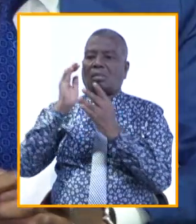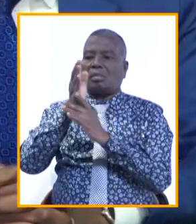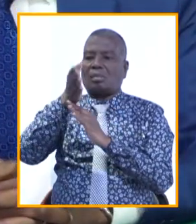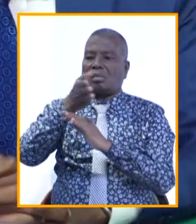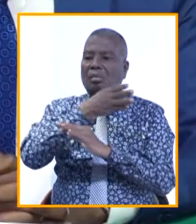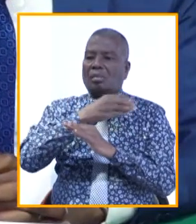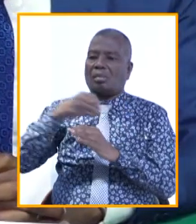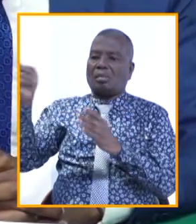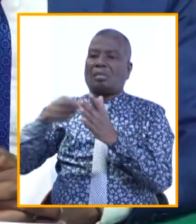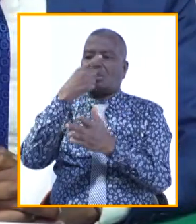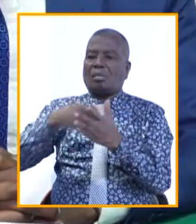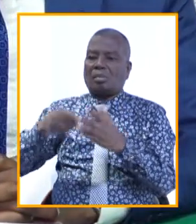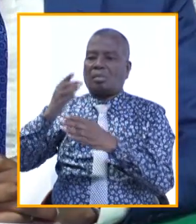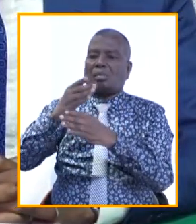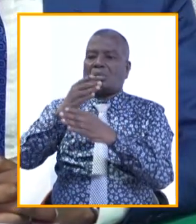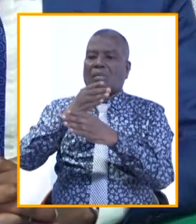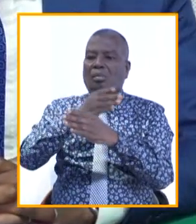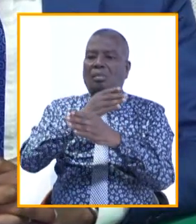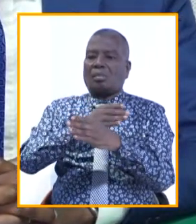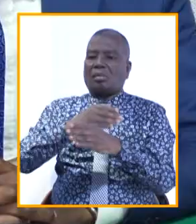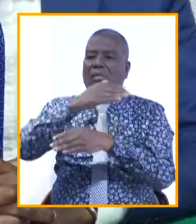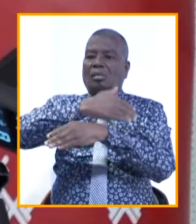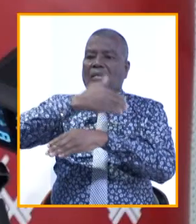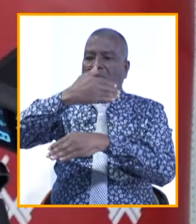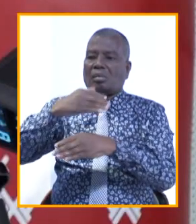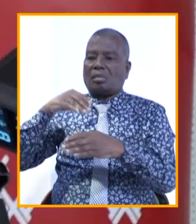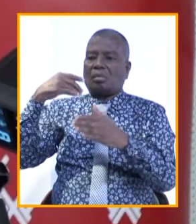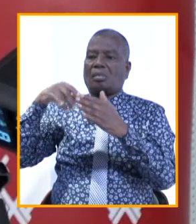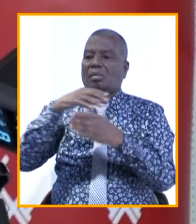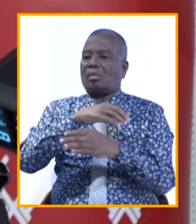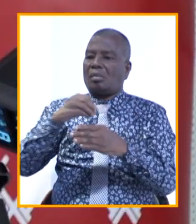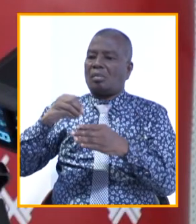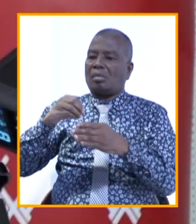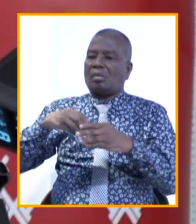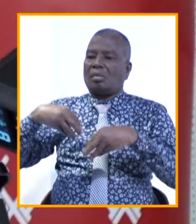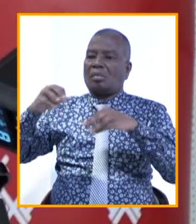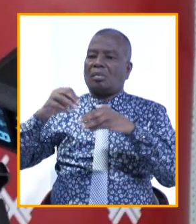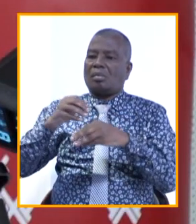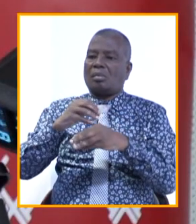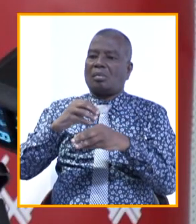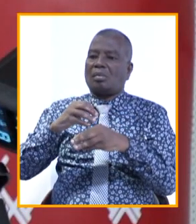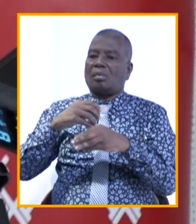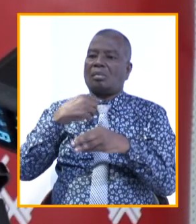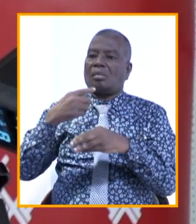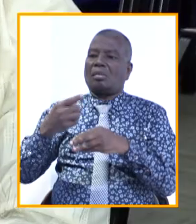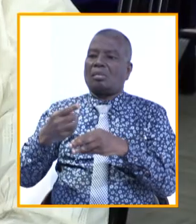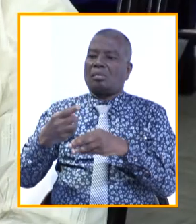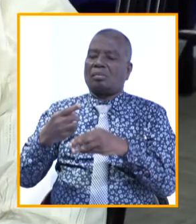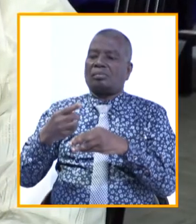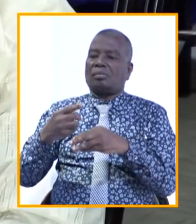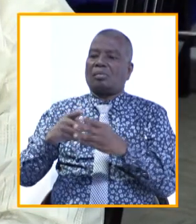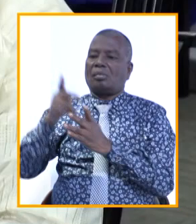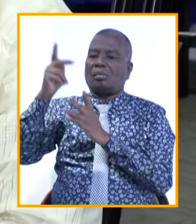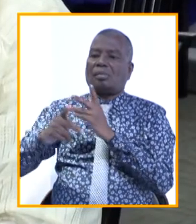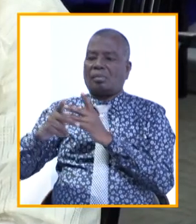notamment l'élimination progressive des barrières tarifaires et non tarifaires au commerce, estime le PNUD,